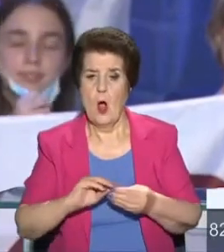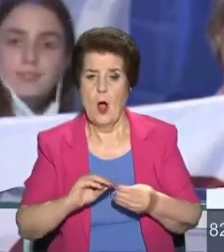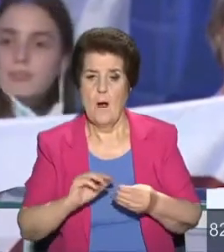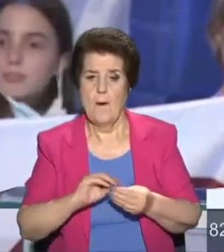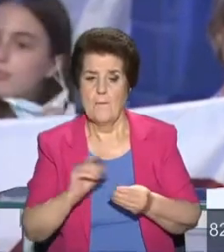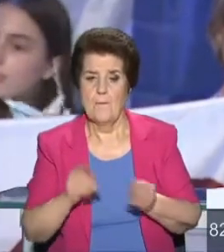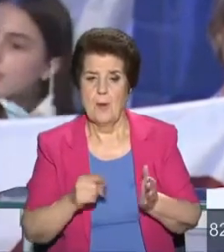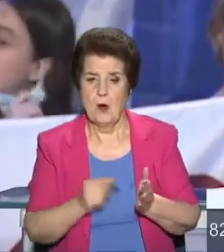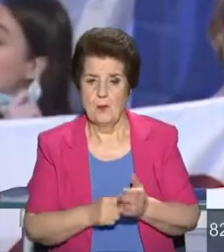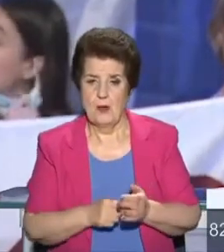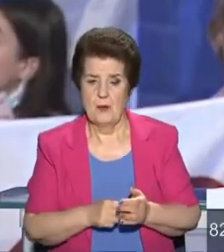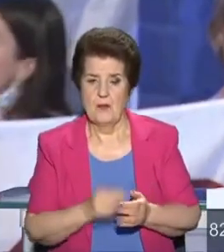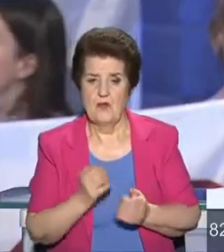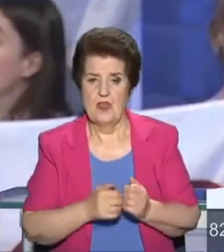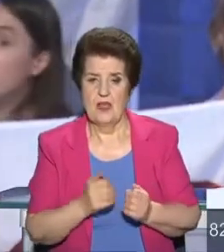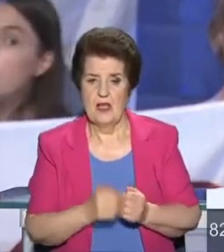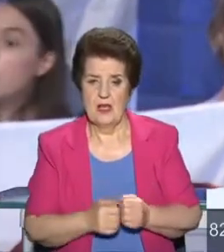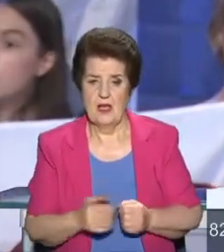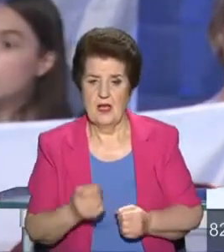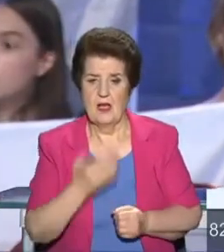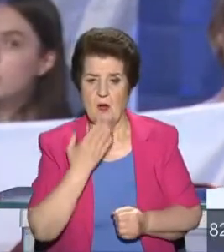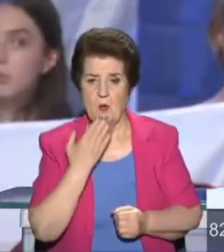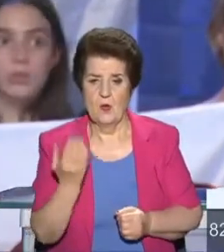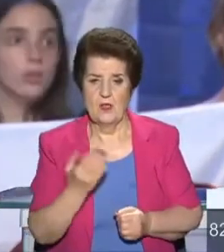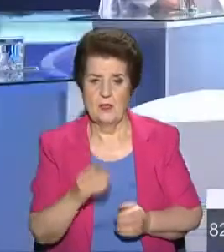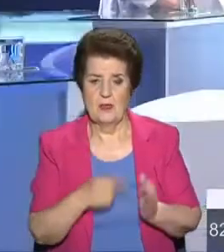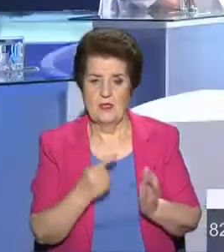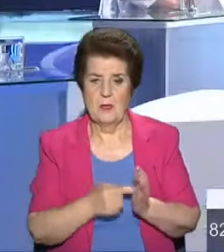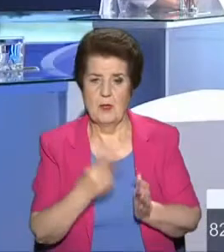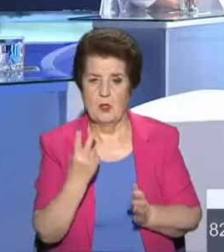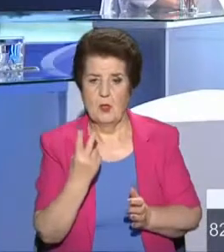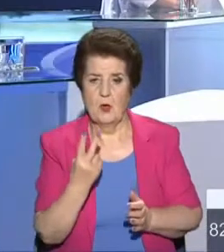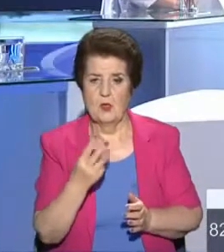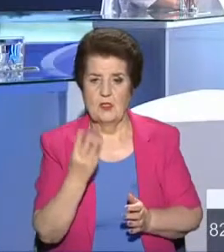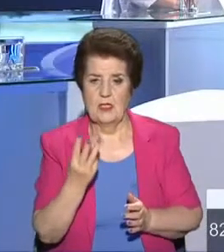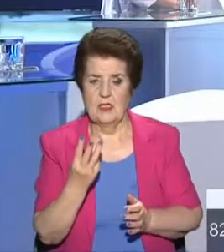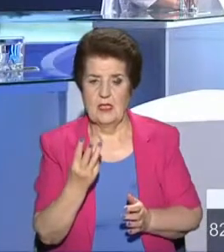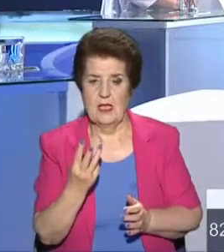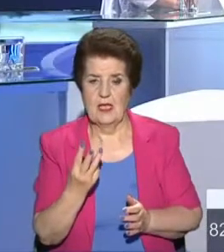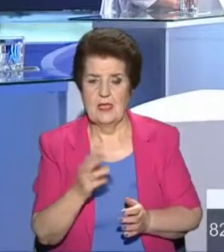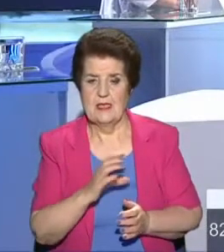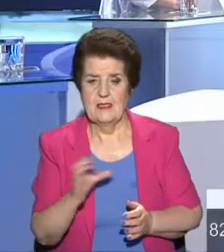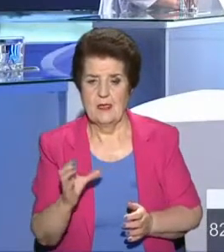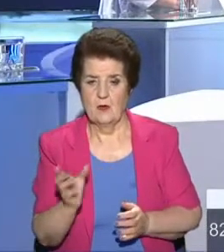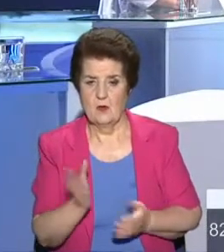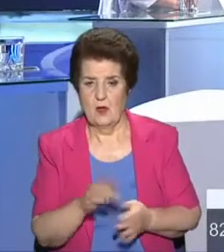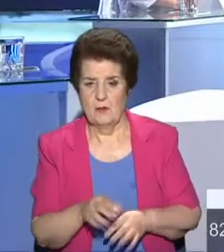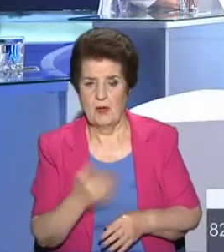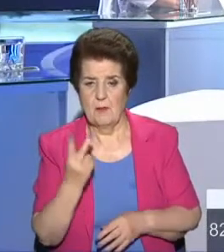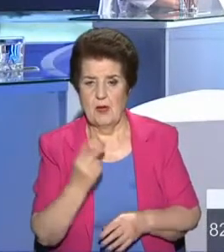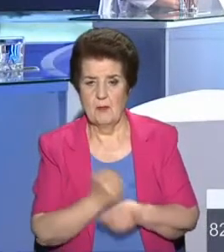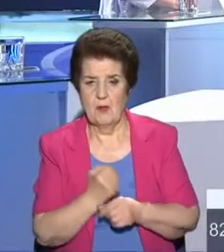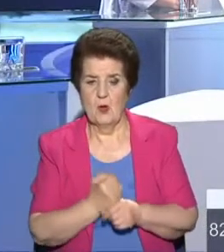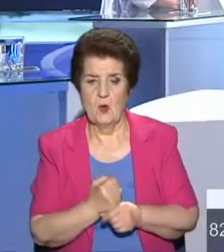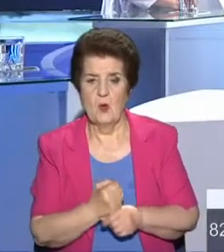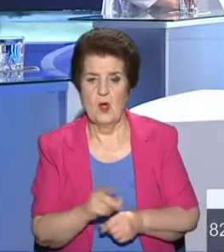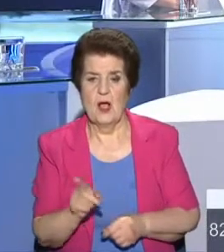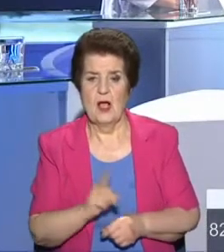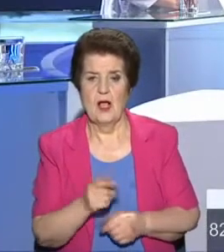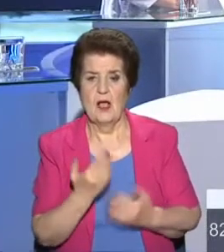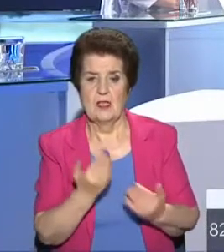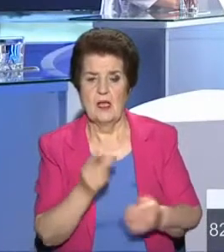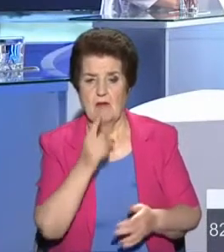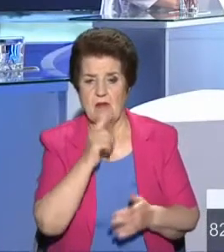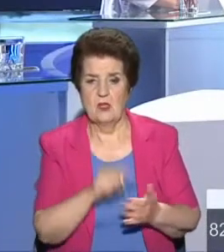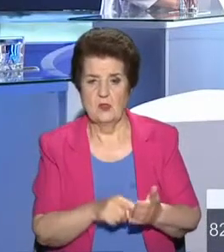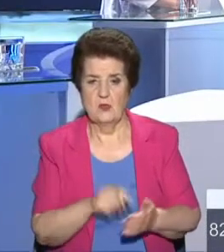ele cetățean al republicii doamnă auto O ultimă întrebare că aveți 23 de secunde primul lucru pe care îl face pe vă îl va face parte de unități naționale dacă va